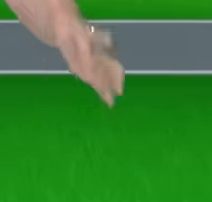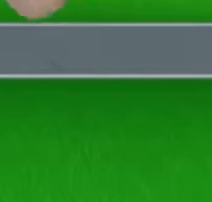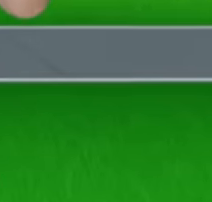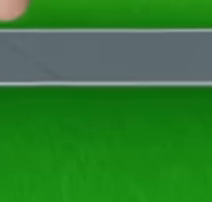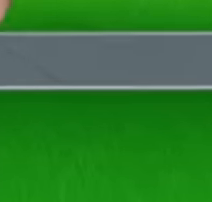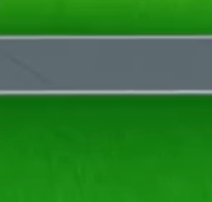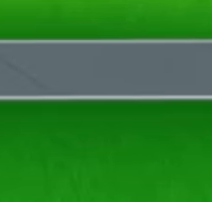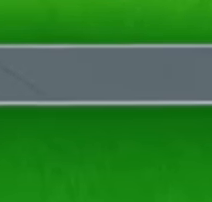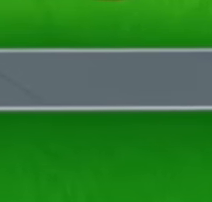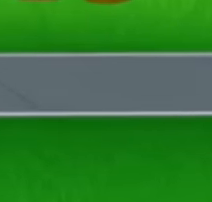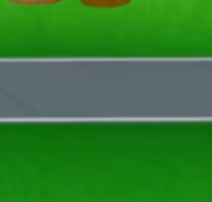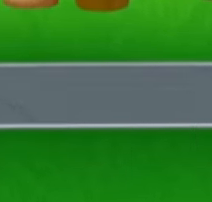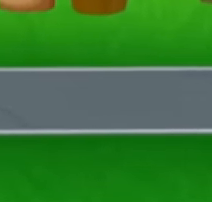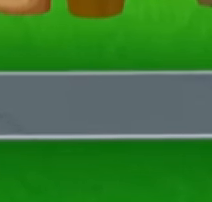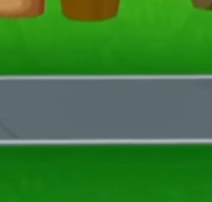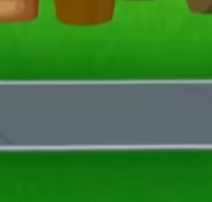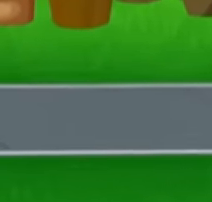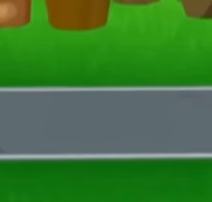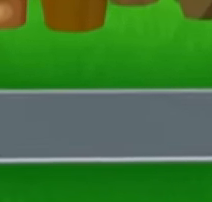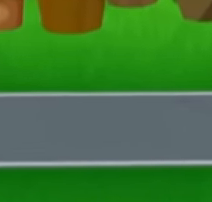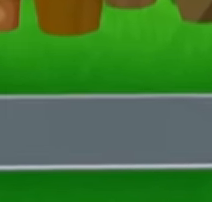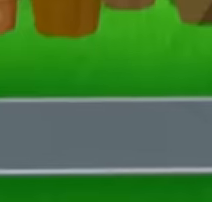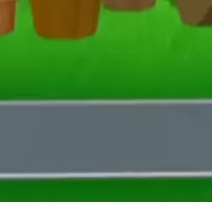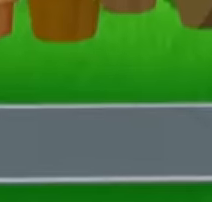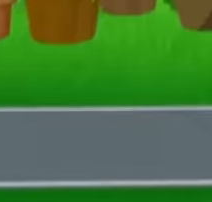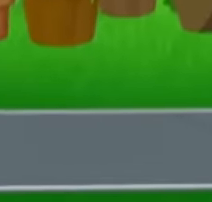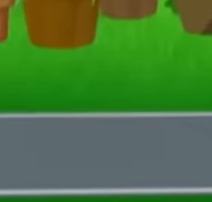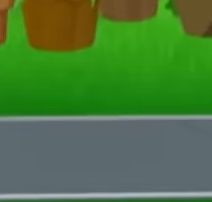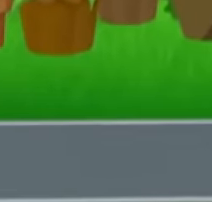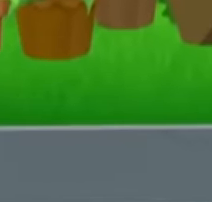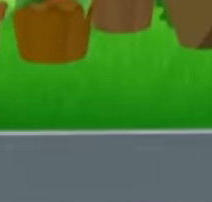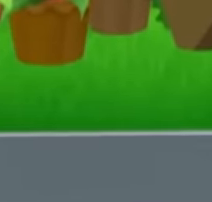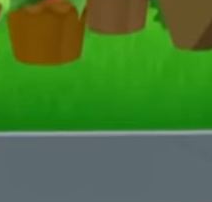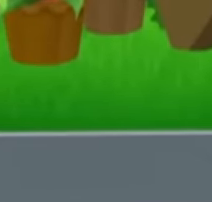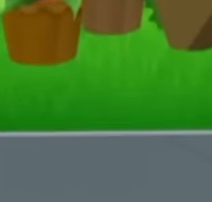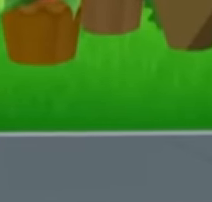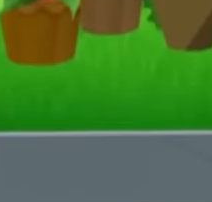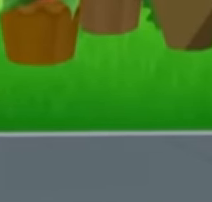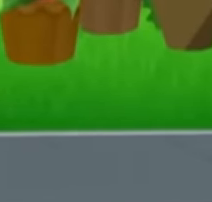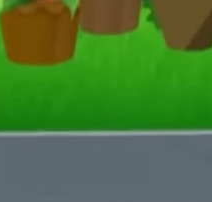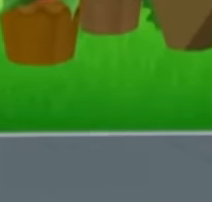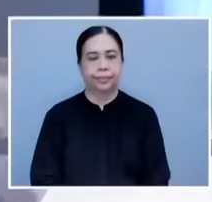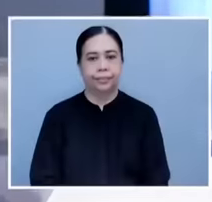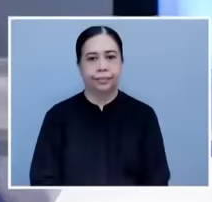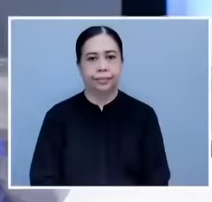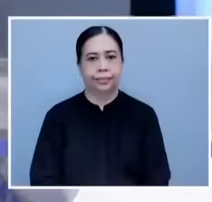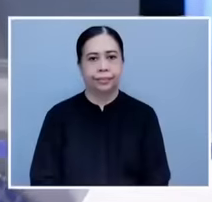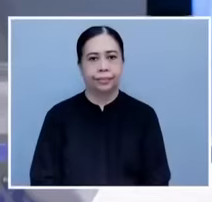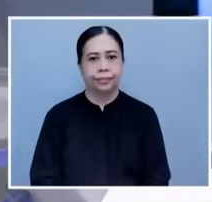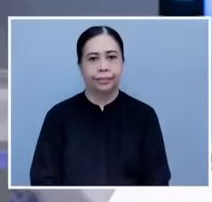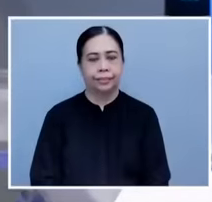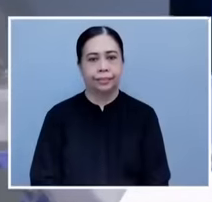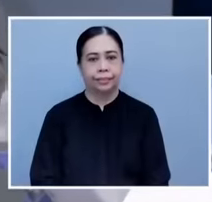sa tamang diskarte, make every moment your winning moment.